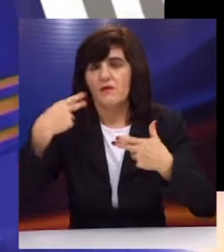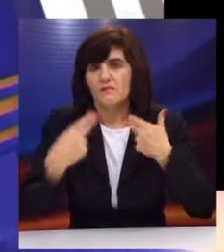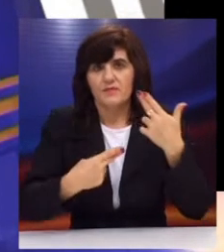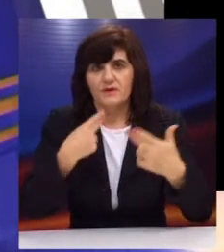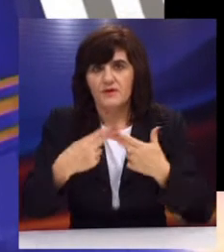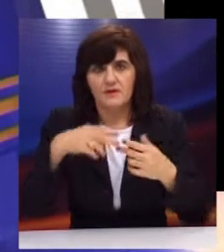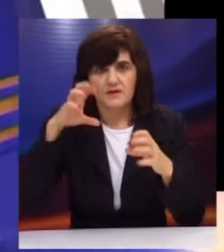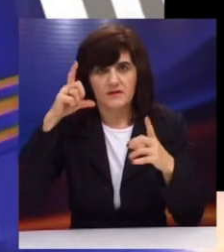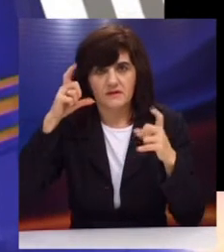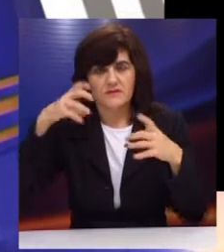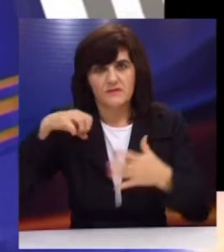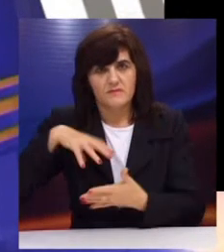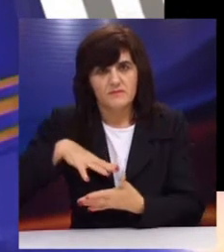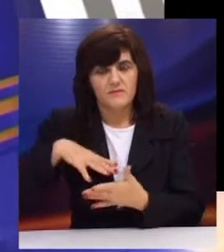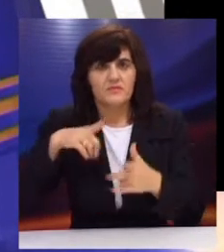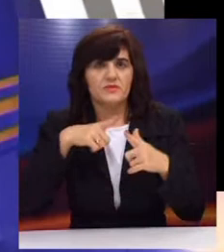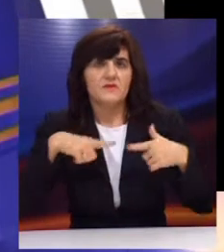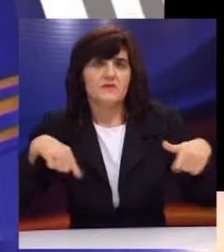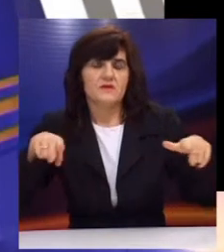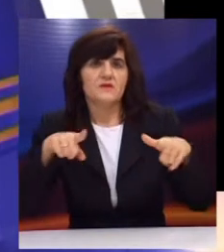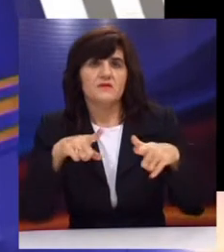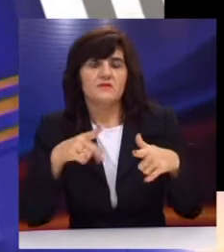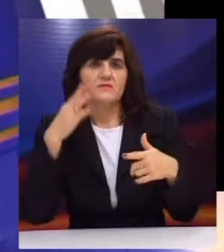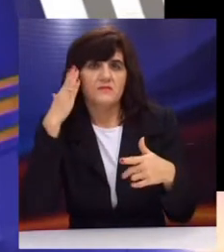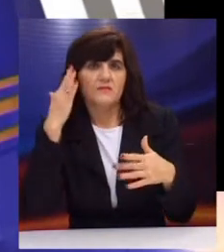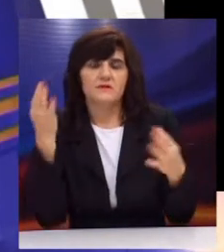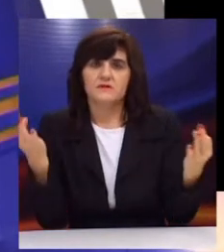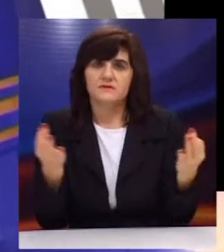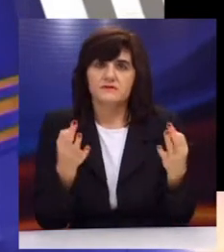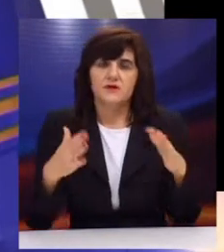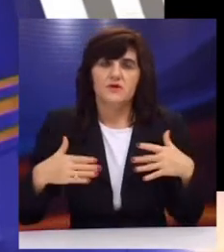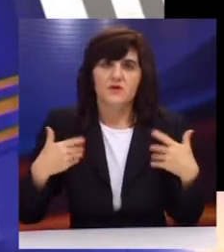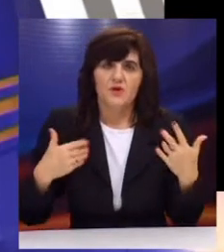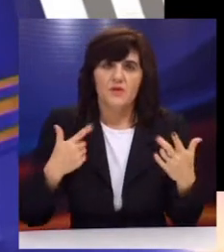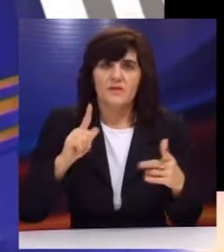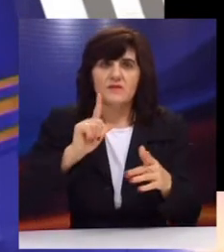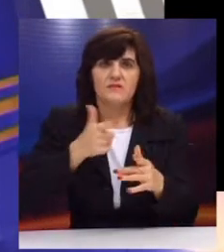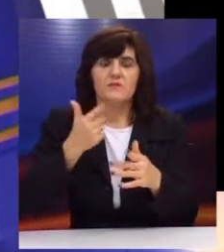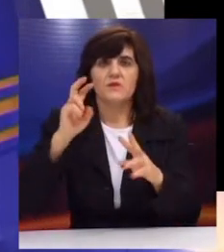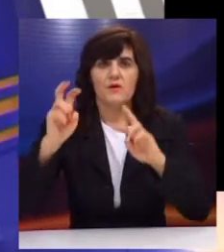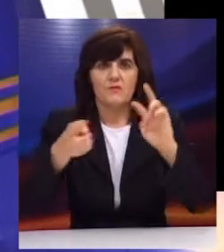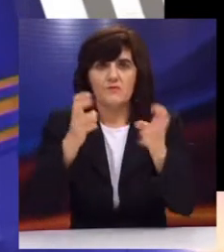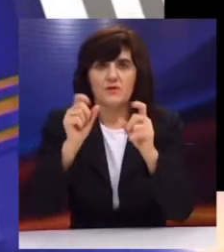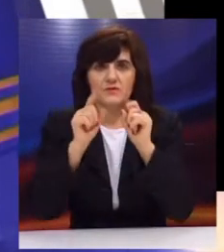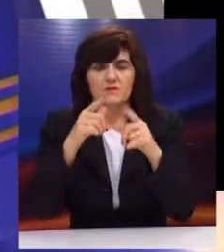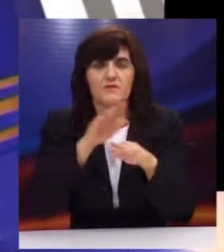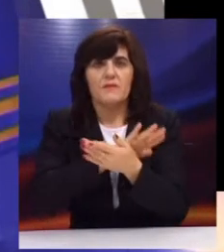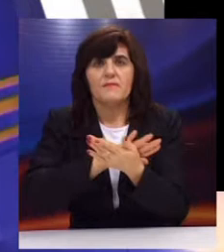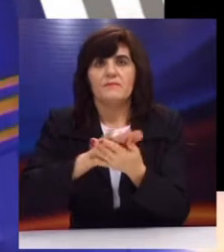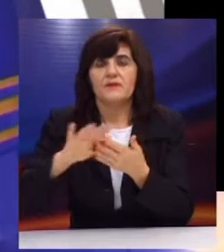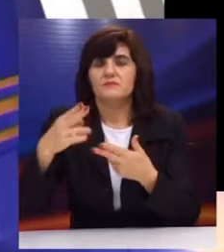mamografiju. Ono što brine zdravstvene radnike, čak ni one koje su pozvane ponovo, veliki broj nije želao da se odazove besplatnom